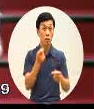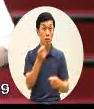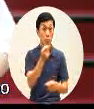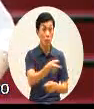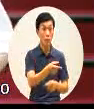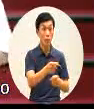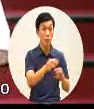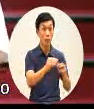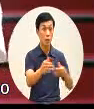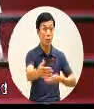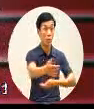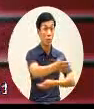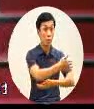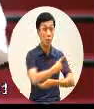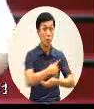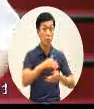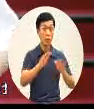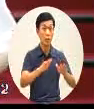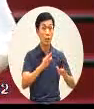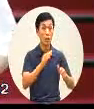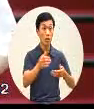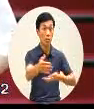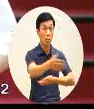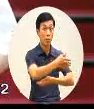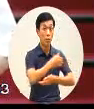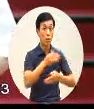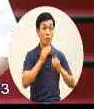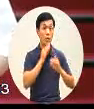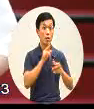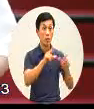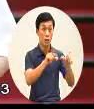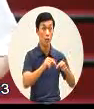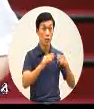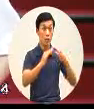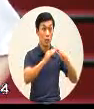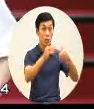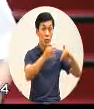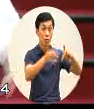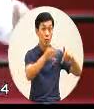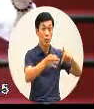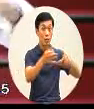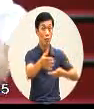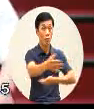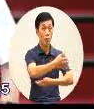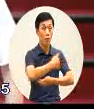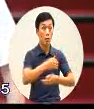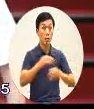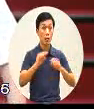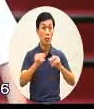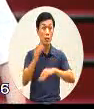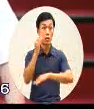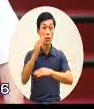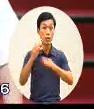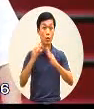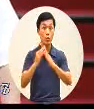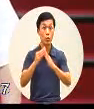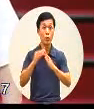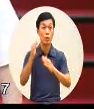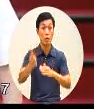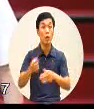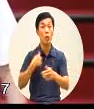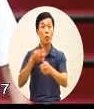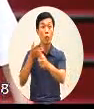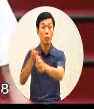收，目前征收是市价嘛？我们地政局， 目前就让局长，目